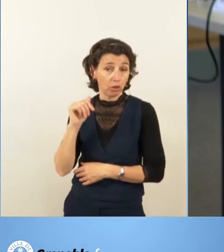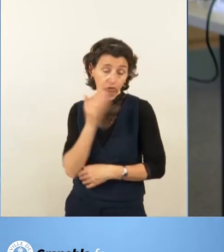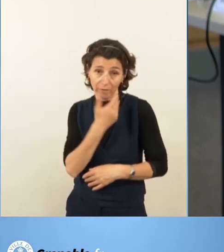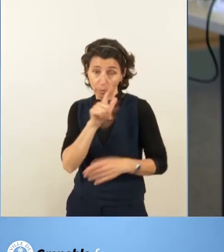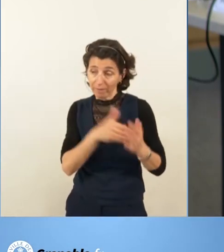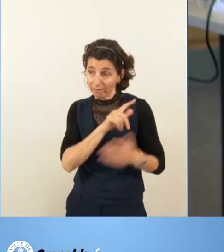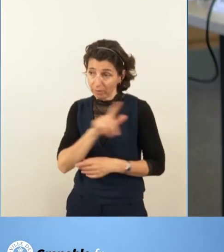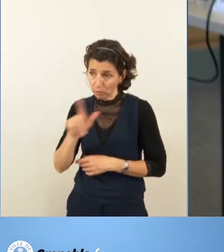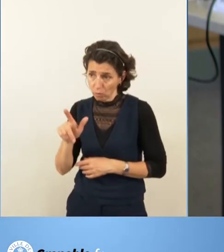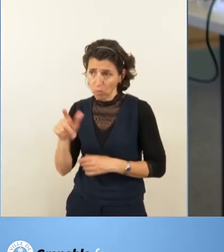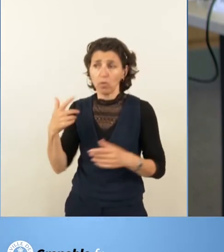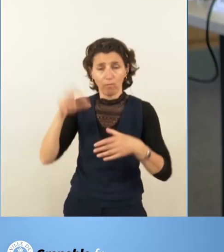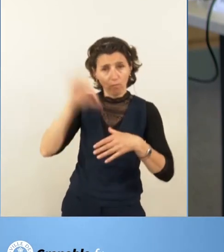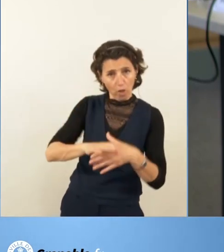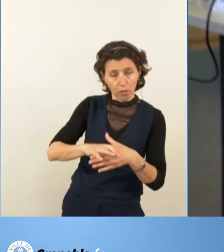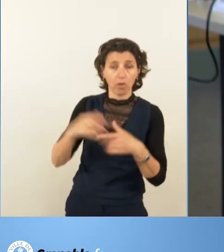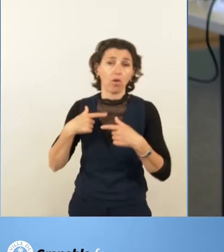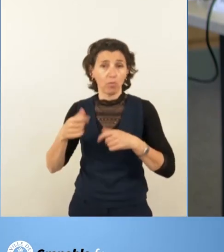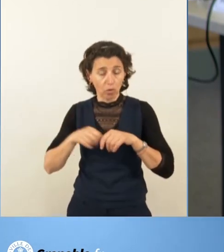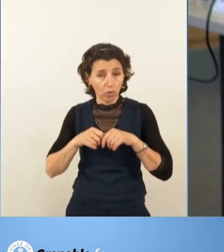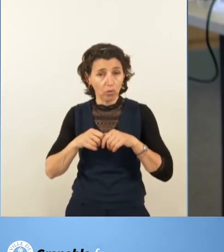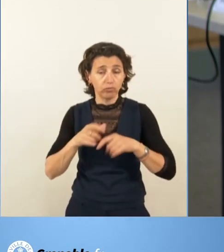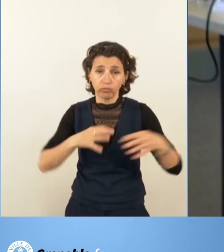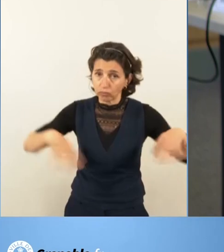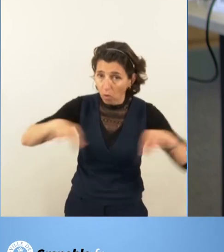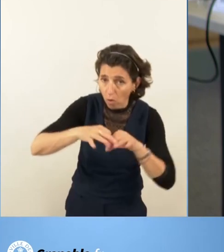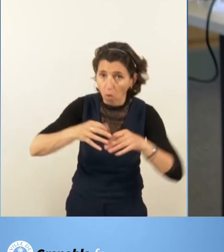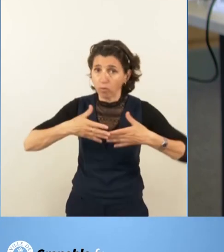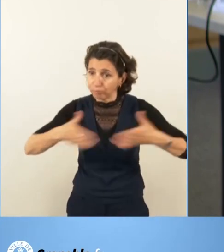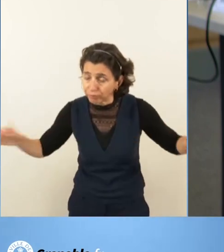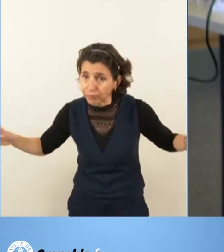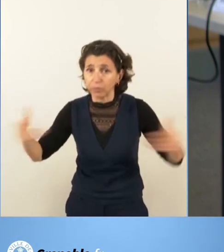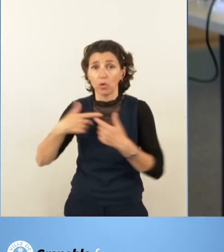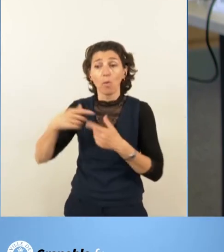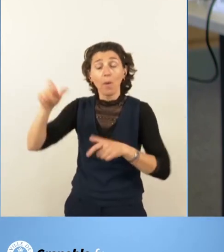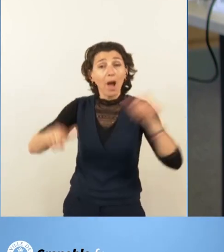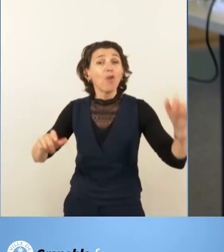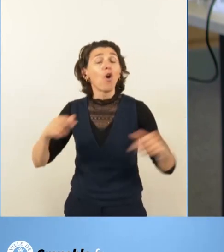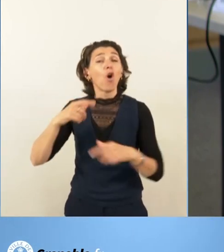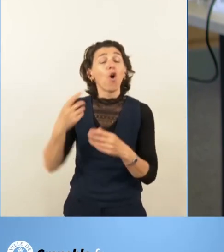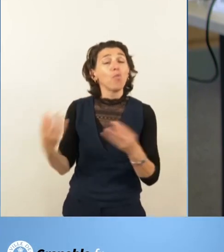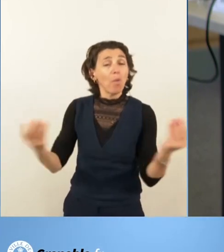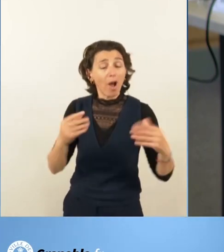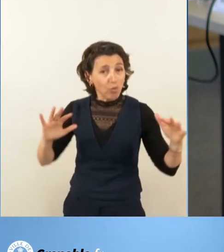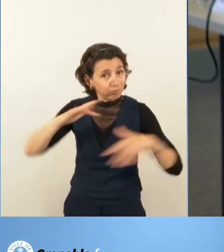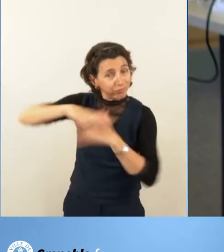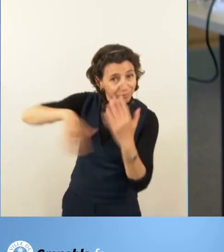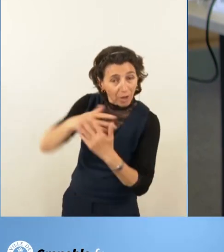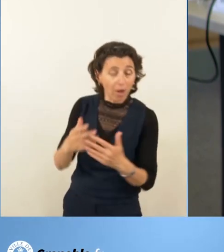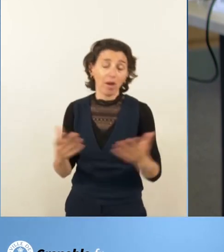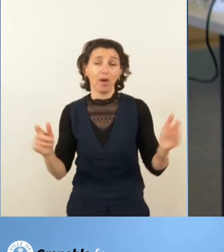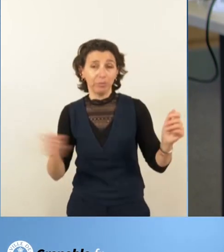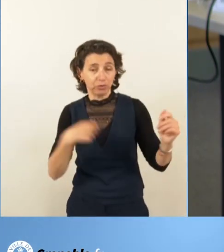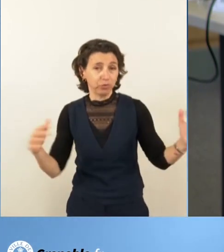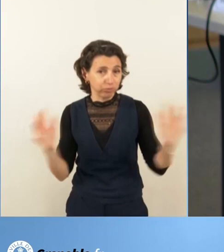de ces locaux le renforcement de la mixité des publics inscrits mixité déjà largement favorisée par la tarification